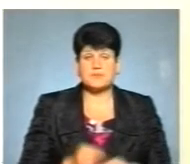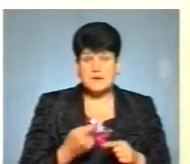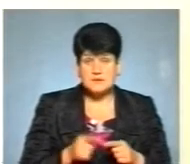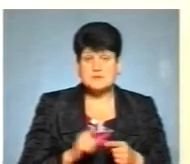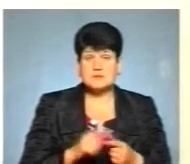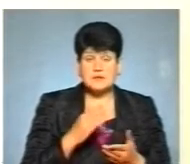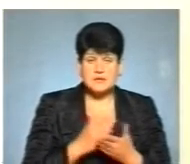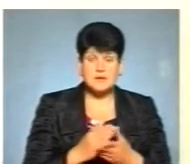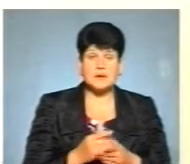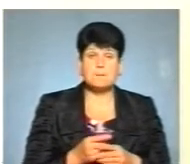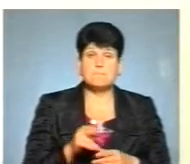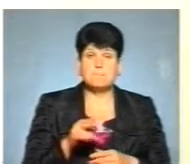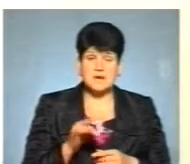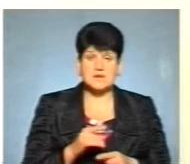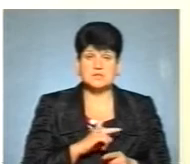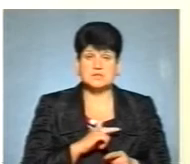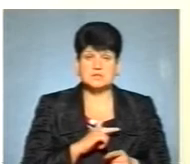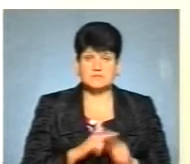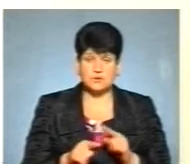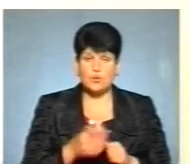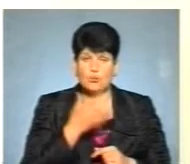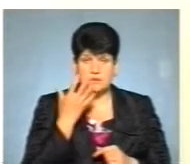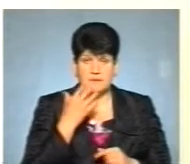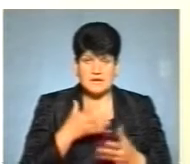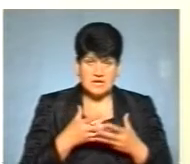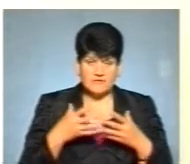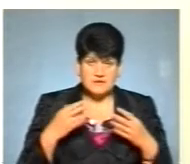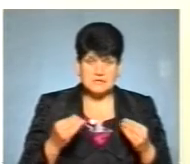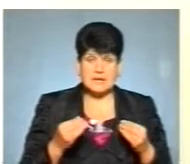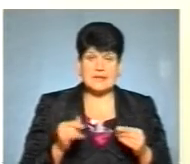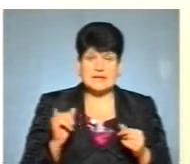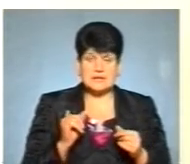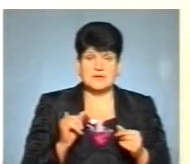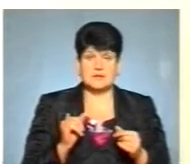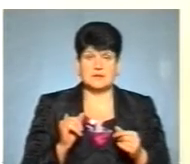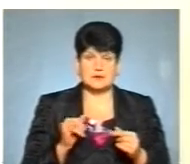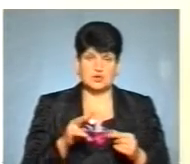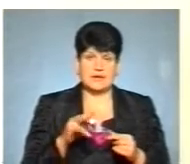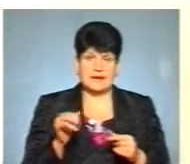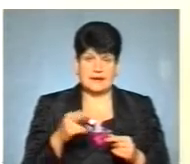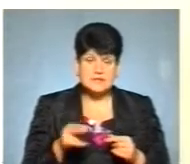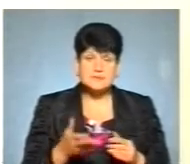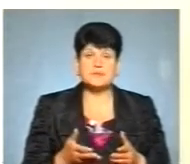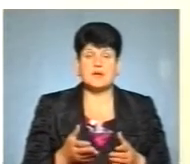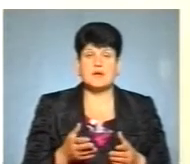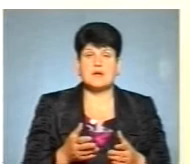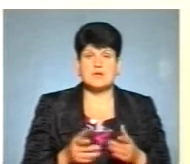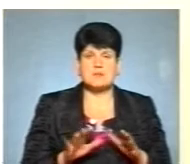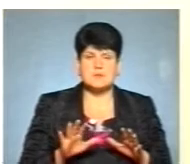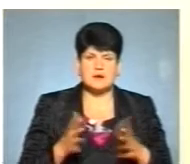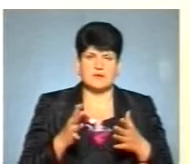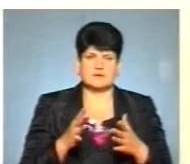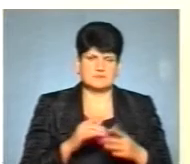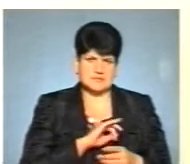відбувається при різкому потеплінні весною, може таке бути, і при заторах, якщо є лід, замерзає Дністер, і при раптових